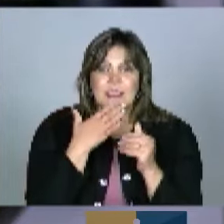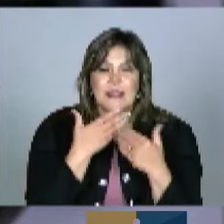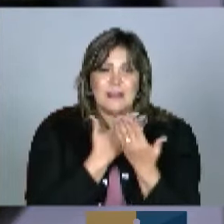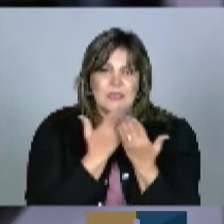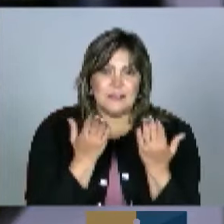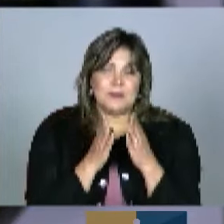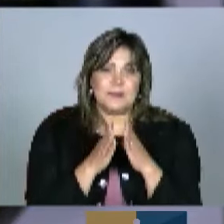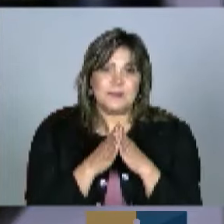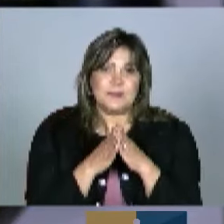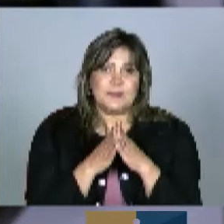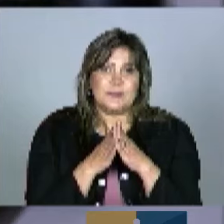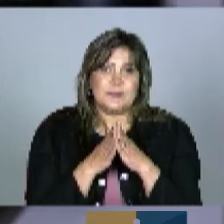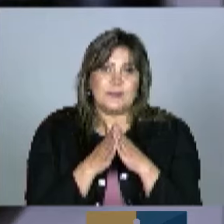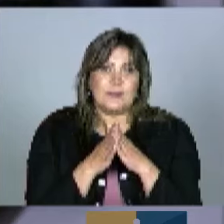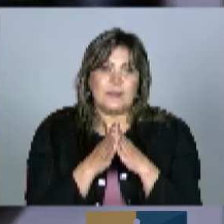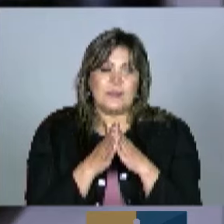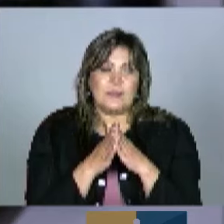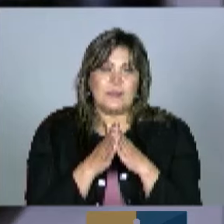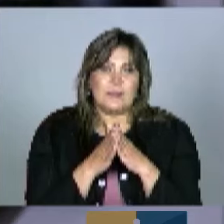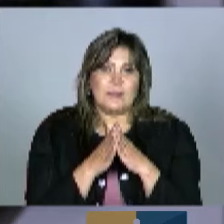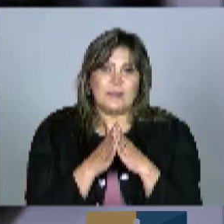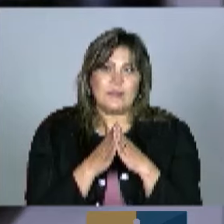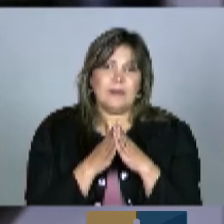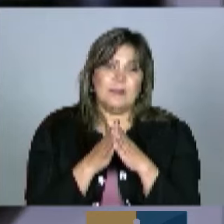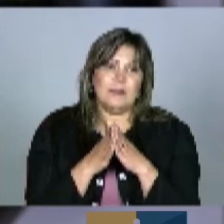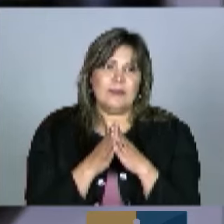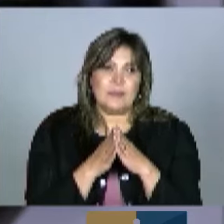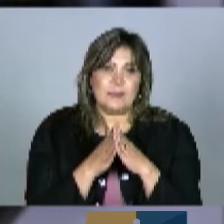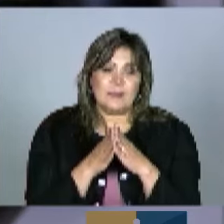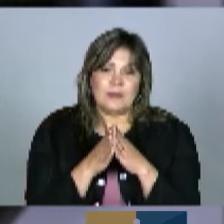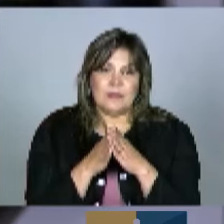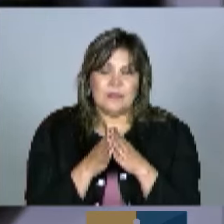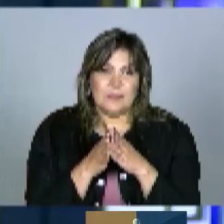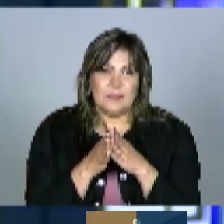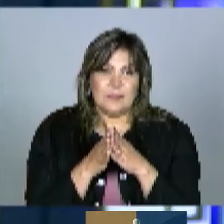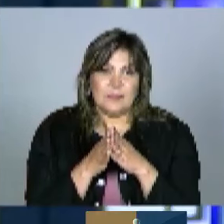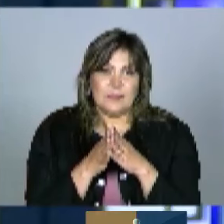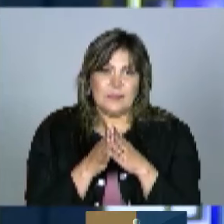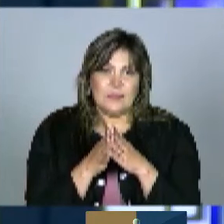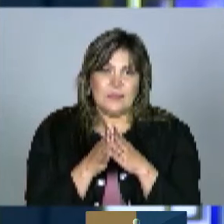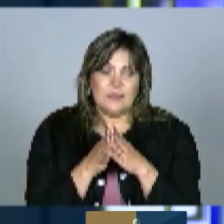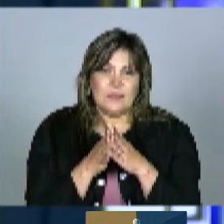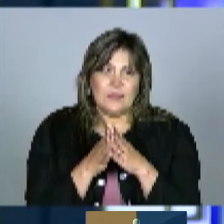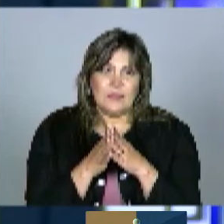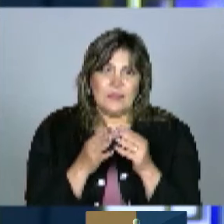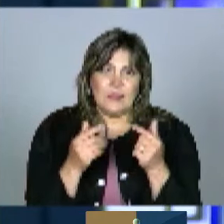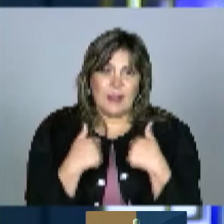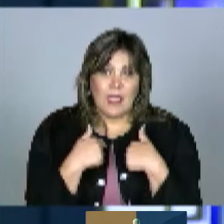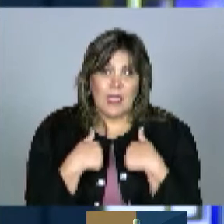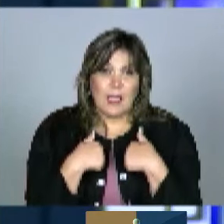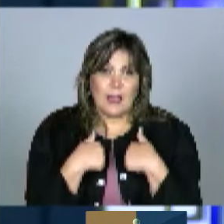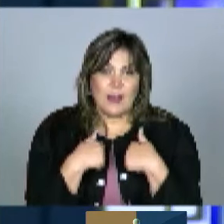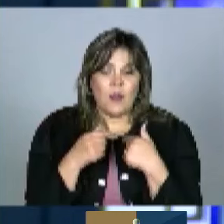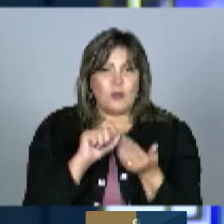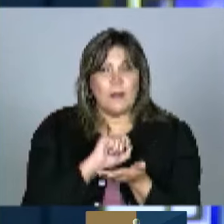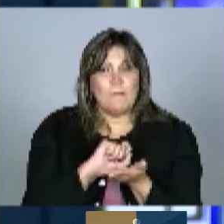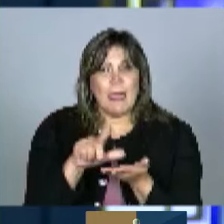اهلا بحضرتك اتفضل ممكن اكلم استاذ المستشار معاك يا فندم اتفضل حضرتك يا فندم انا كنت بعتت